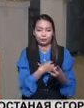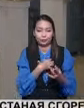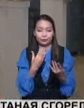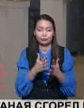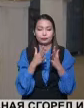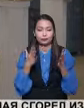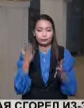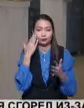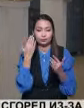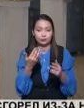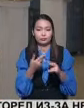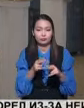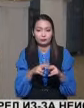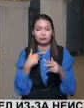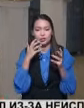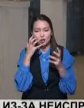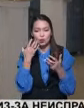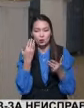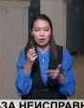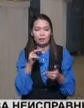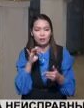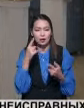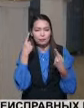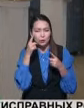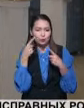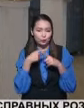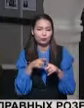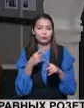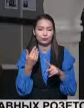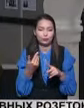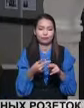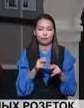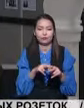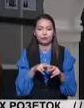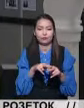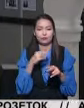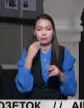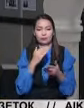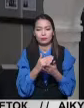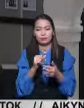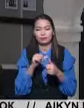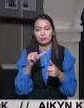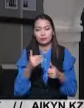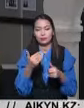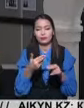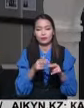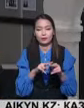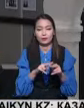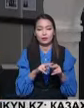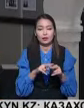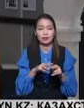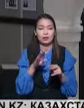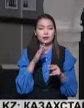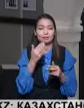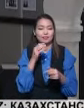тоже достаточно серьезный аппарат, он продуман, он долговечен. И все из-за того, что грамотные специалисты выбрали грамотный